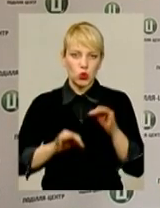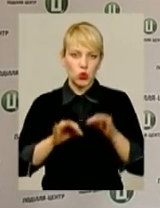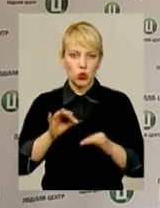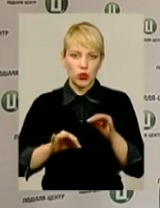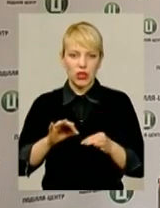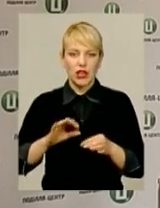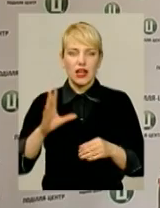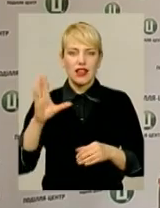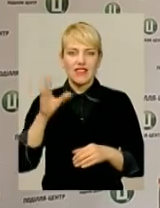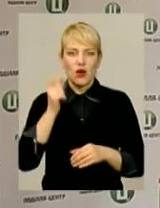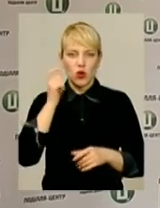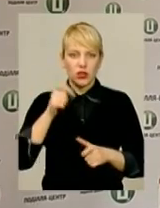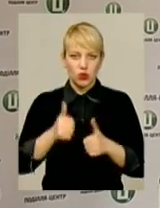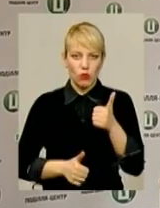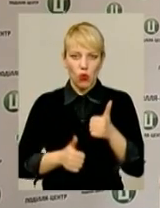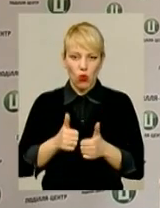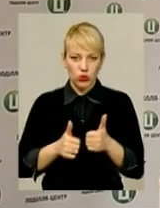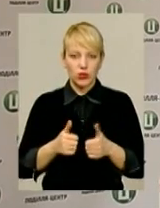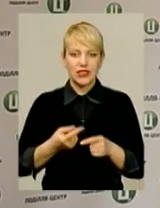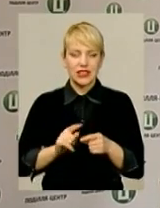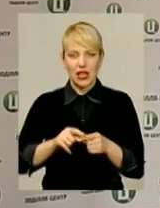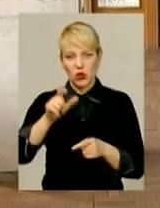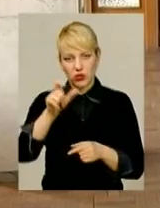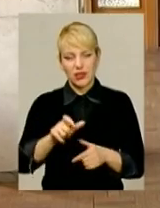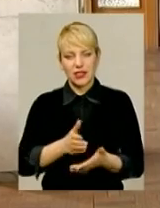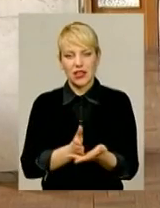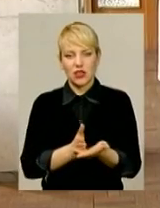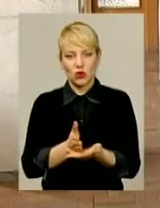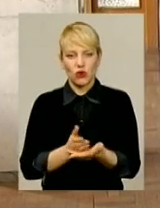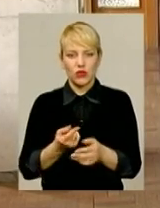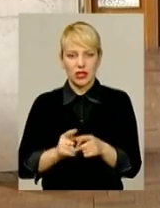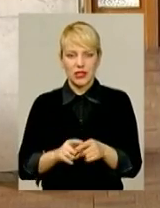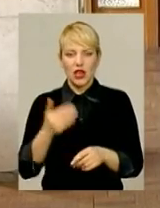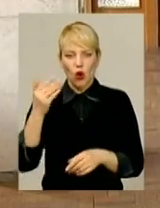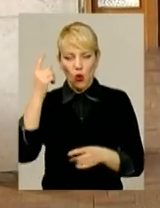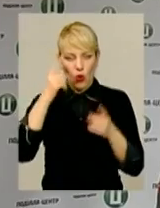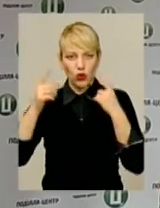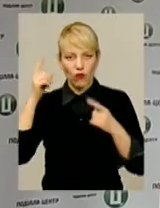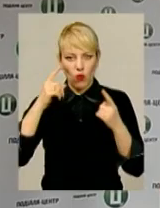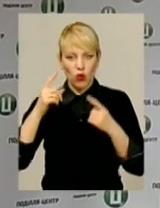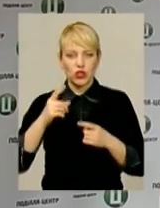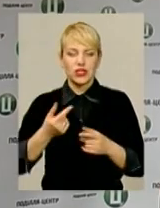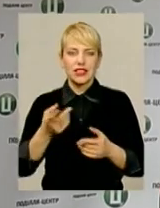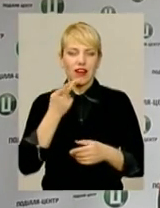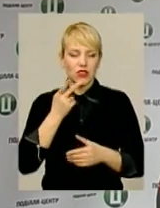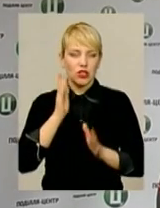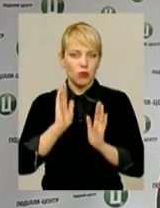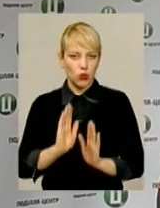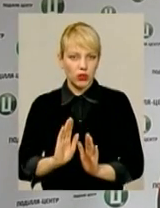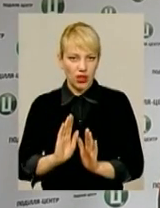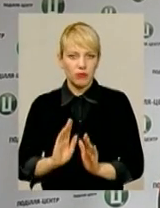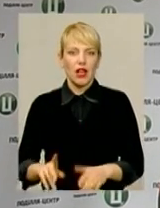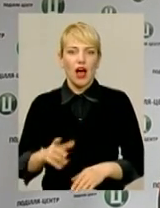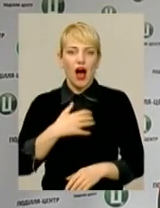всеукраїнському. Ось. Ну і ця людина заслуговує на це. Його творчість завжди буде,